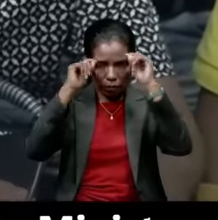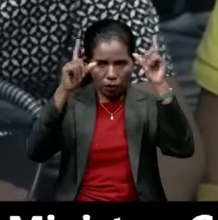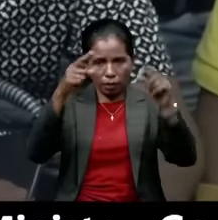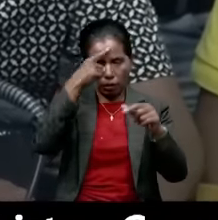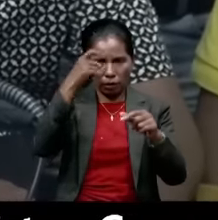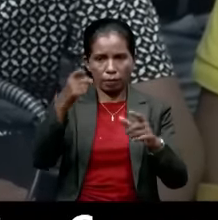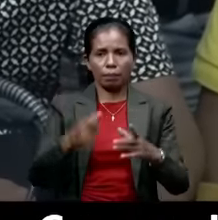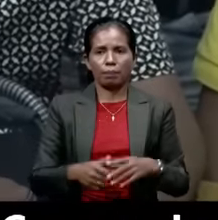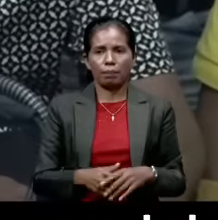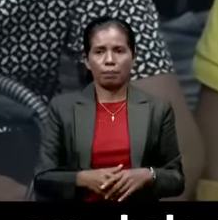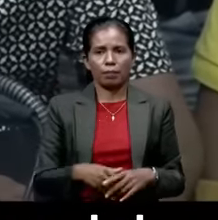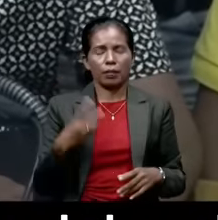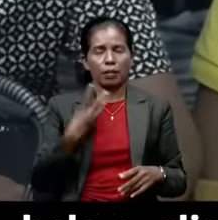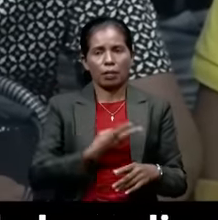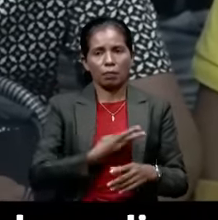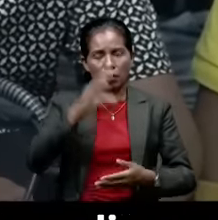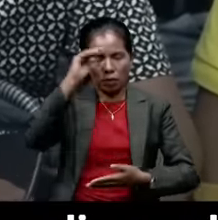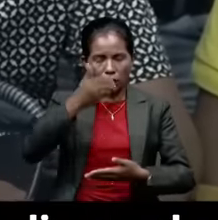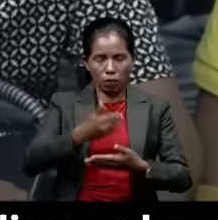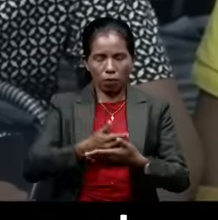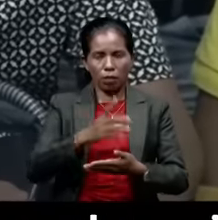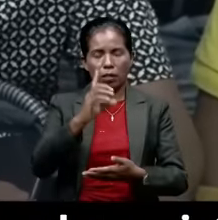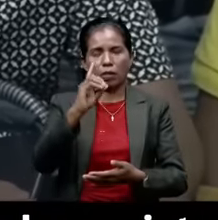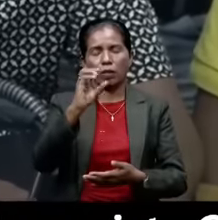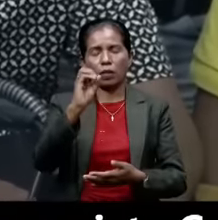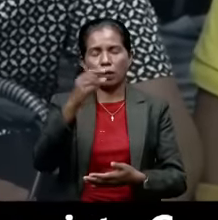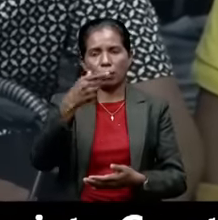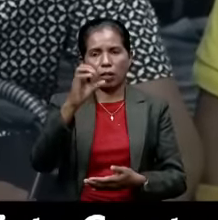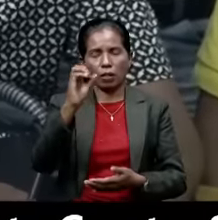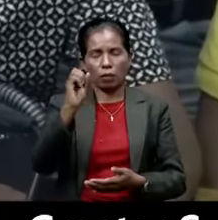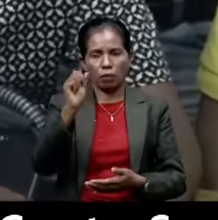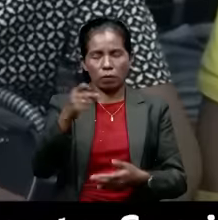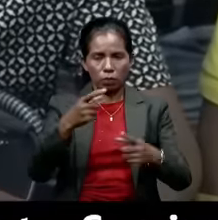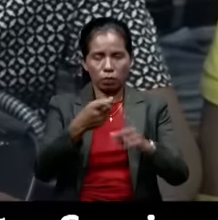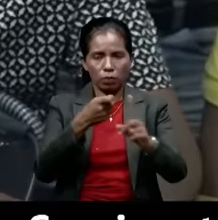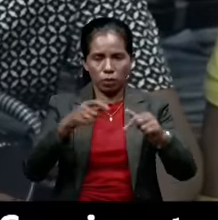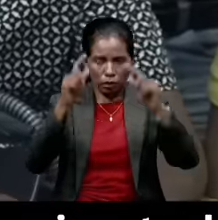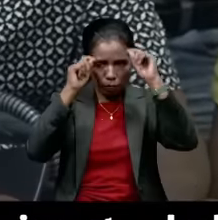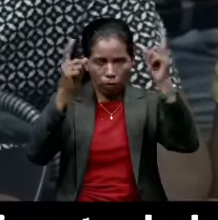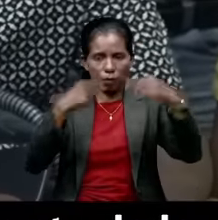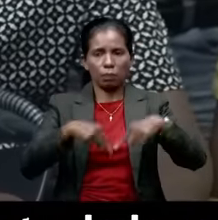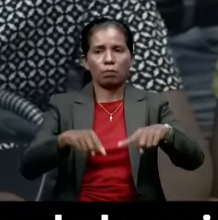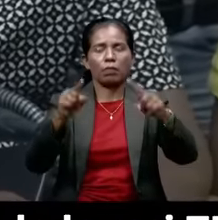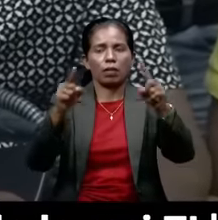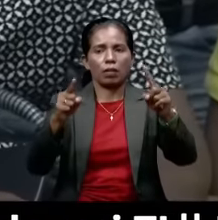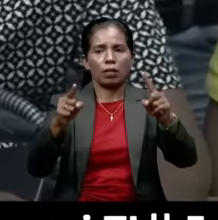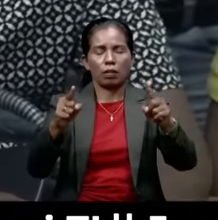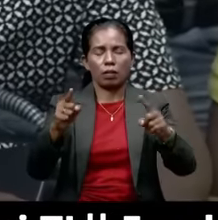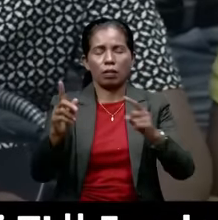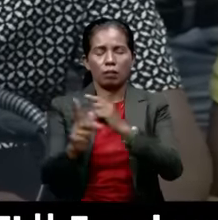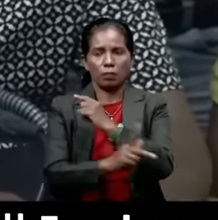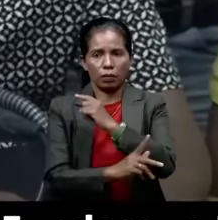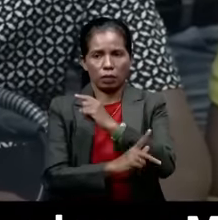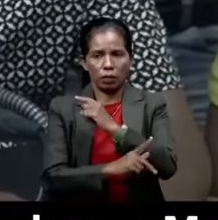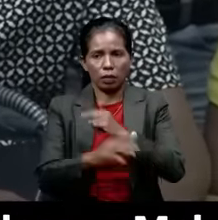Tamba, amine Juan Domingos Torrego, usi Timor Bahia, Eropa Portugal ini an